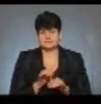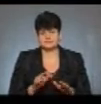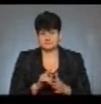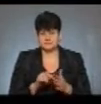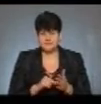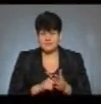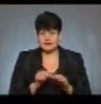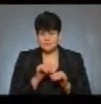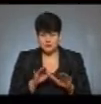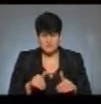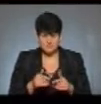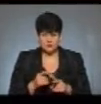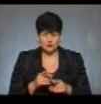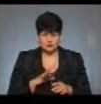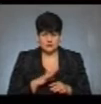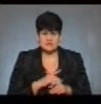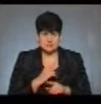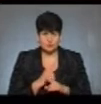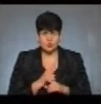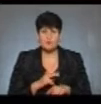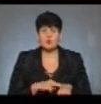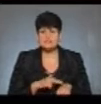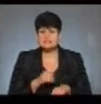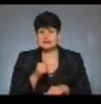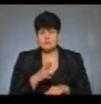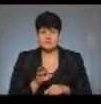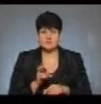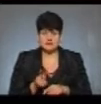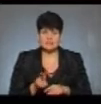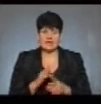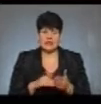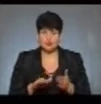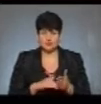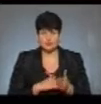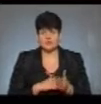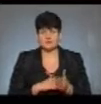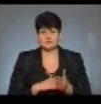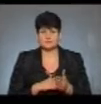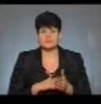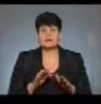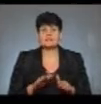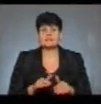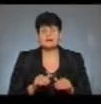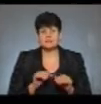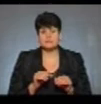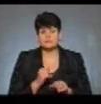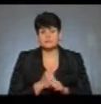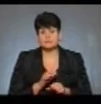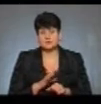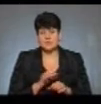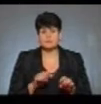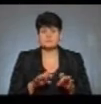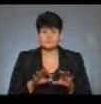тому що діяла заборона, так? Тобто діяла поліцейські заборона. Не могли зайти, ліквідувати і довести, що діяла це заборона, давала, діяла постанова,